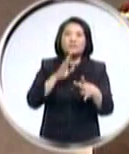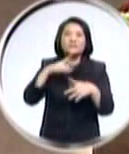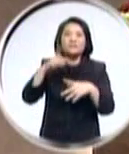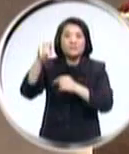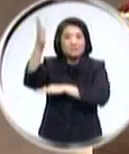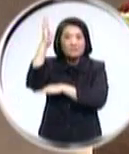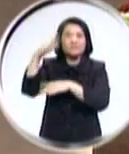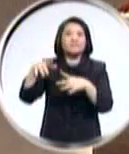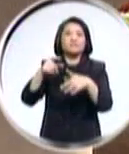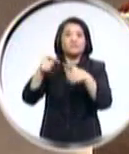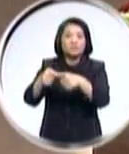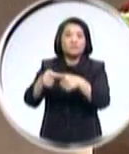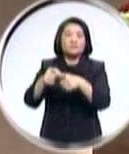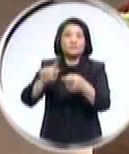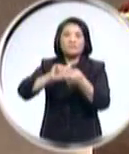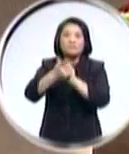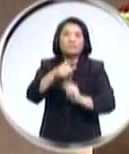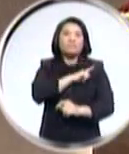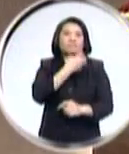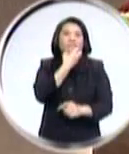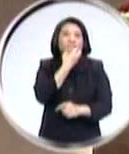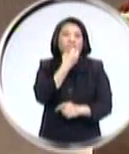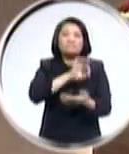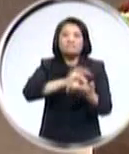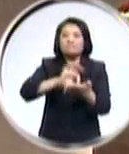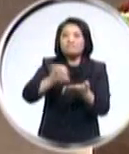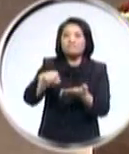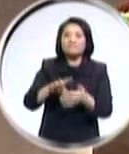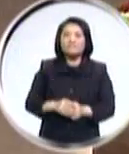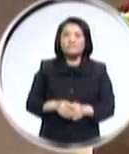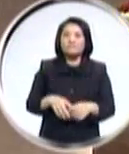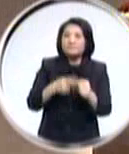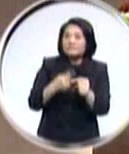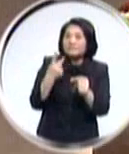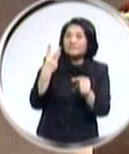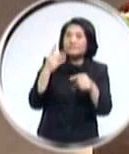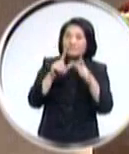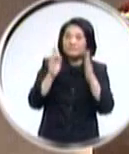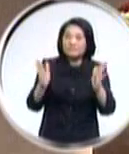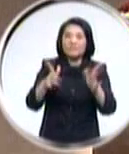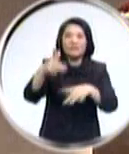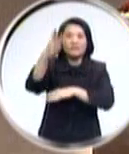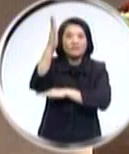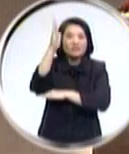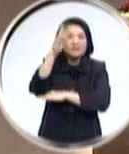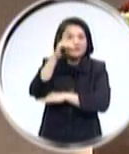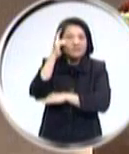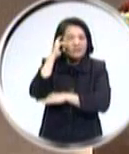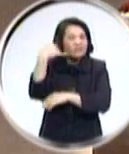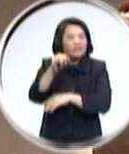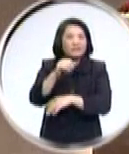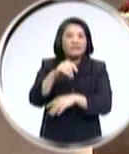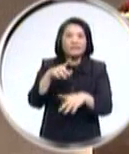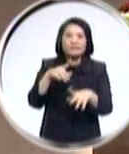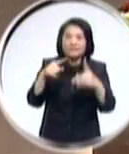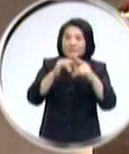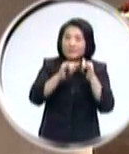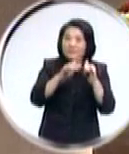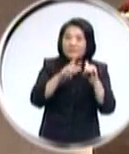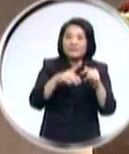用就是越来越严重。过去三年多，对于马总统施政不满意的人远远超